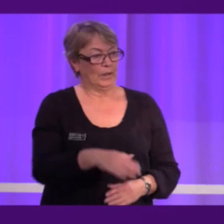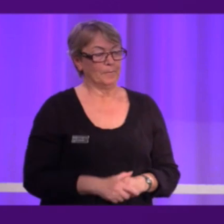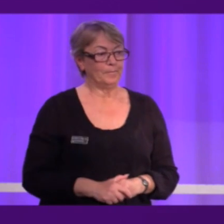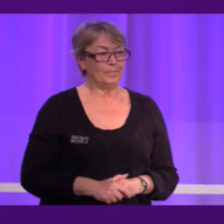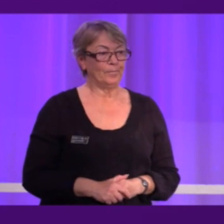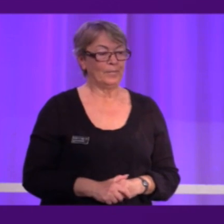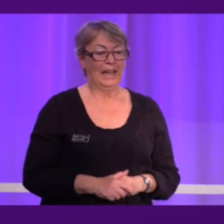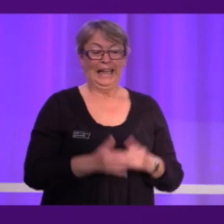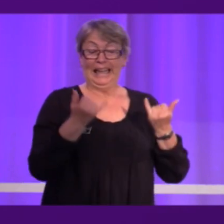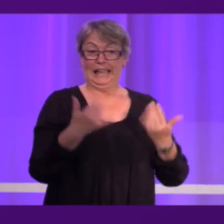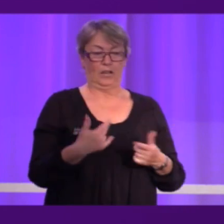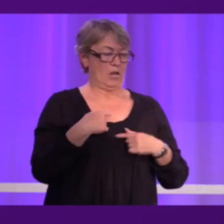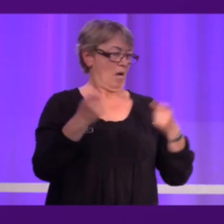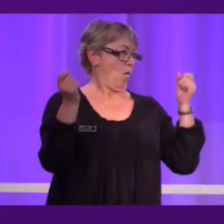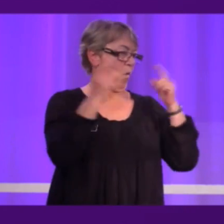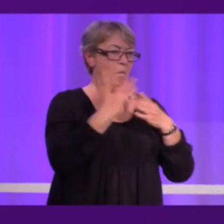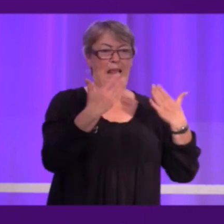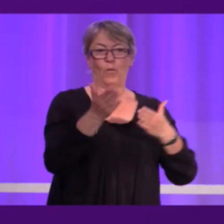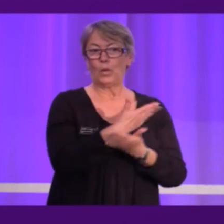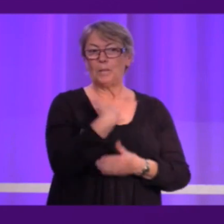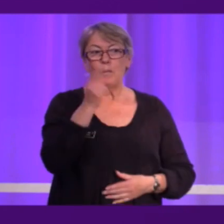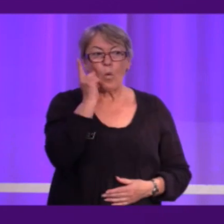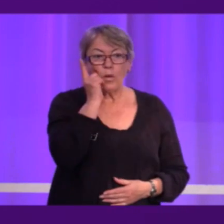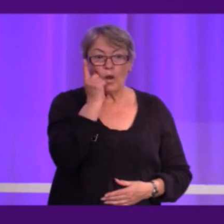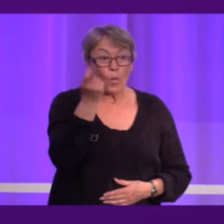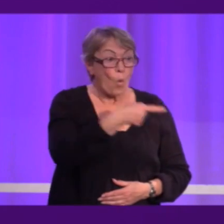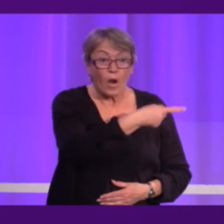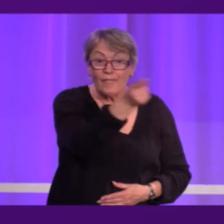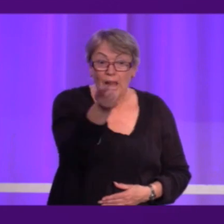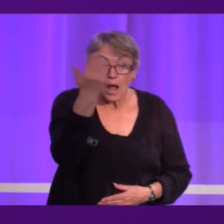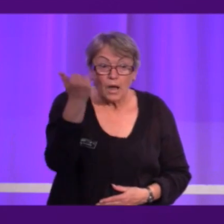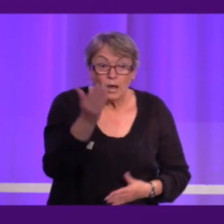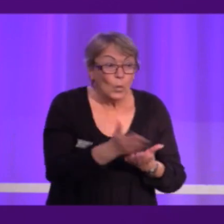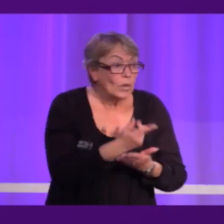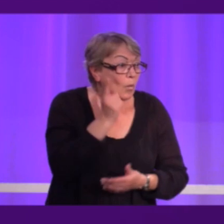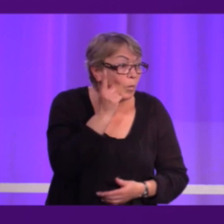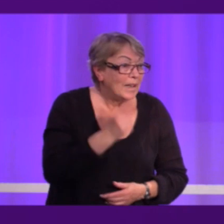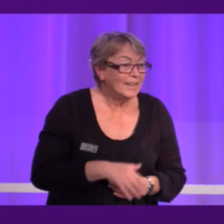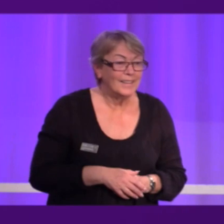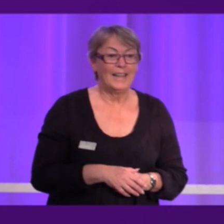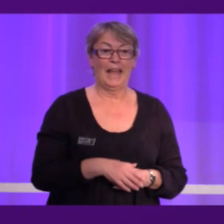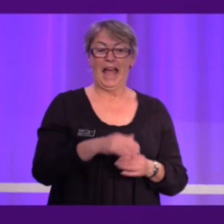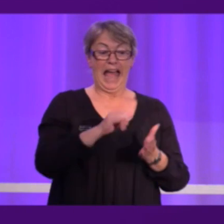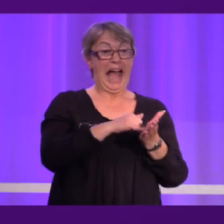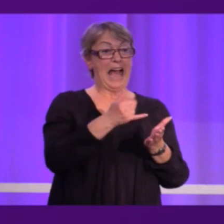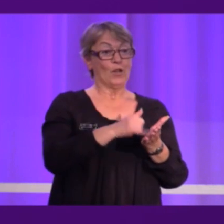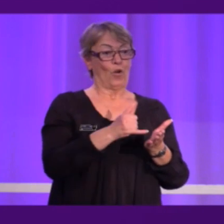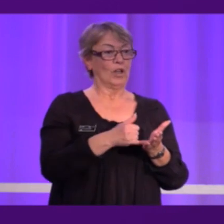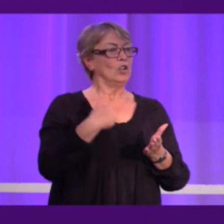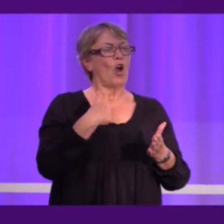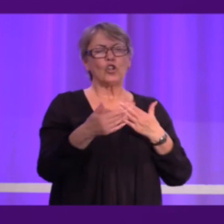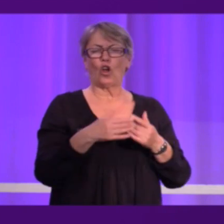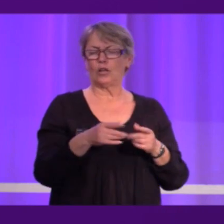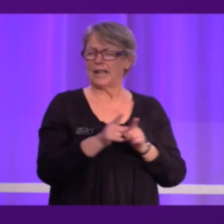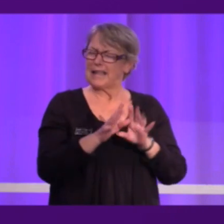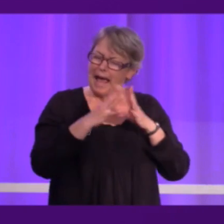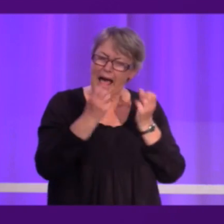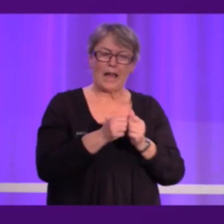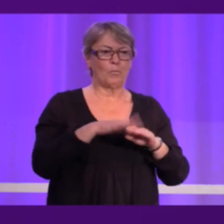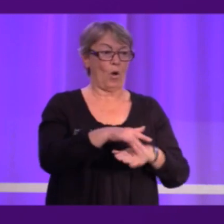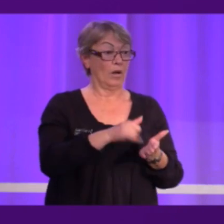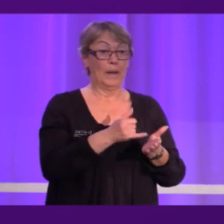Idag skulle jag inte kunna leva utan min mobiltelefon. Är det någon av er som kan det? Min iPhone. Jag gör i stort sett allt på